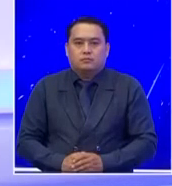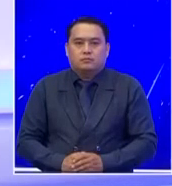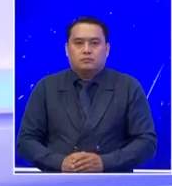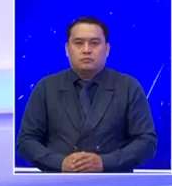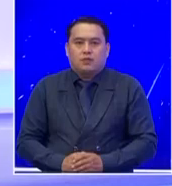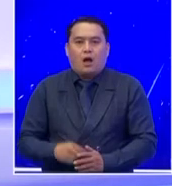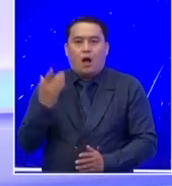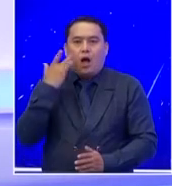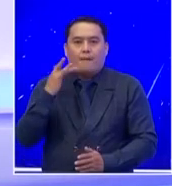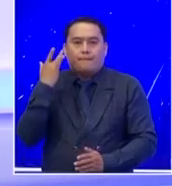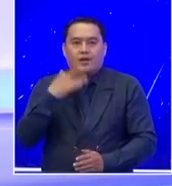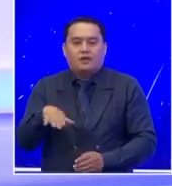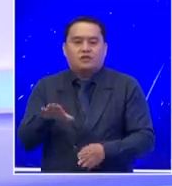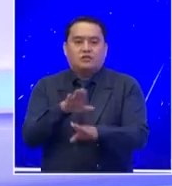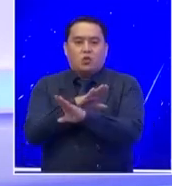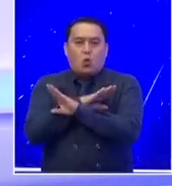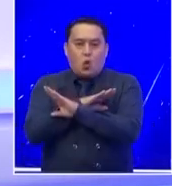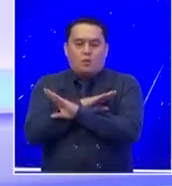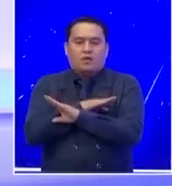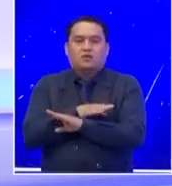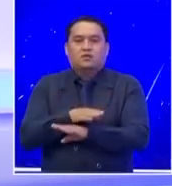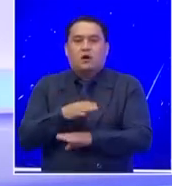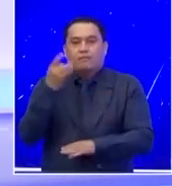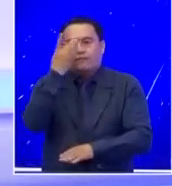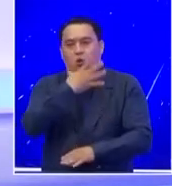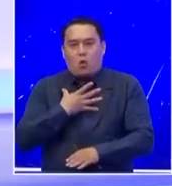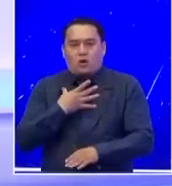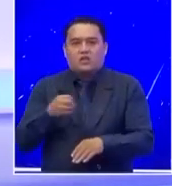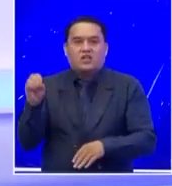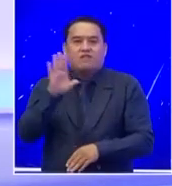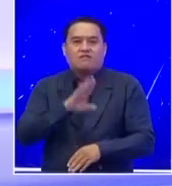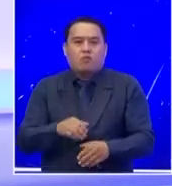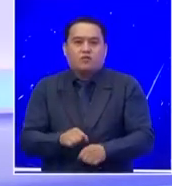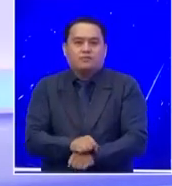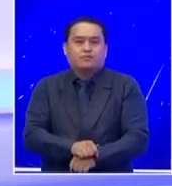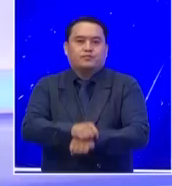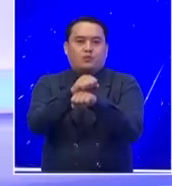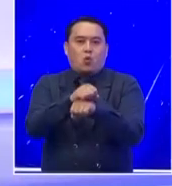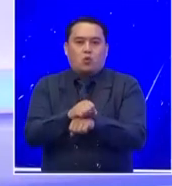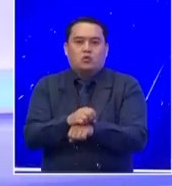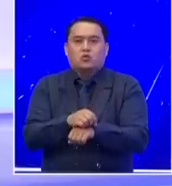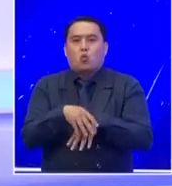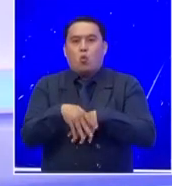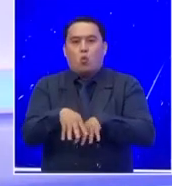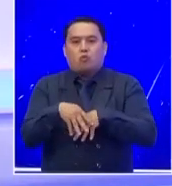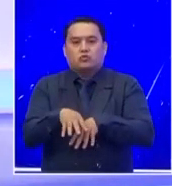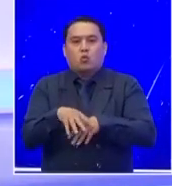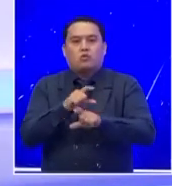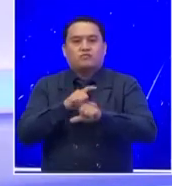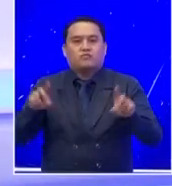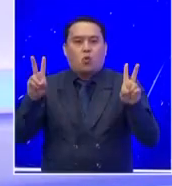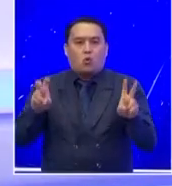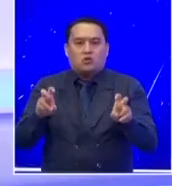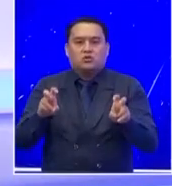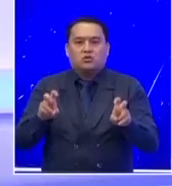Вслед за США в связи с гибелью чернокожего Джорджа Флойда протестует Европа. В Лондоне сотни людей вышли на улицы под лозунгами